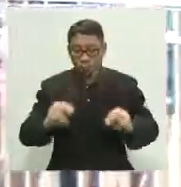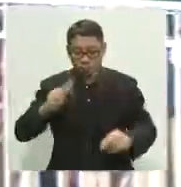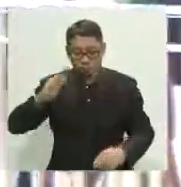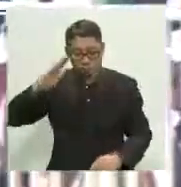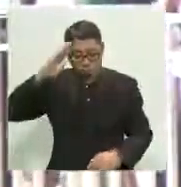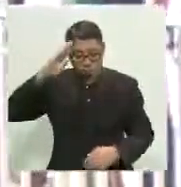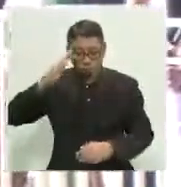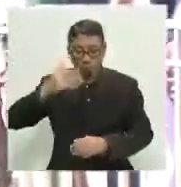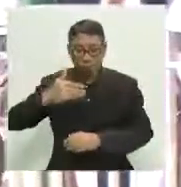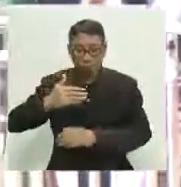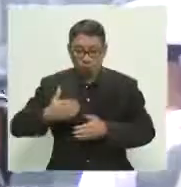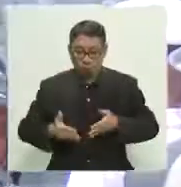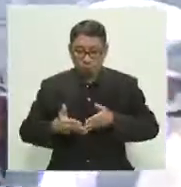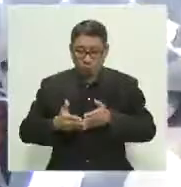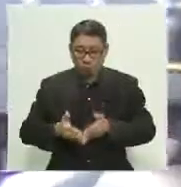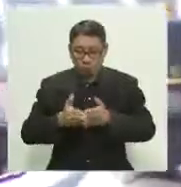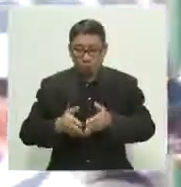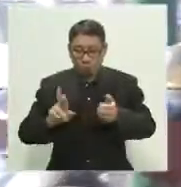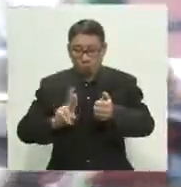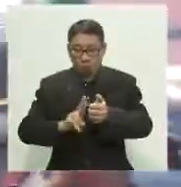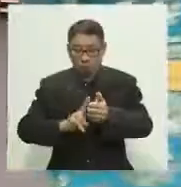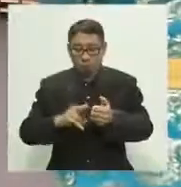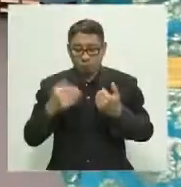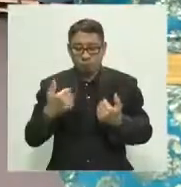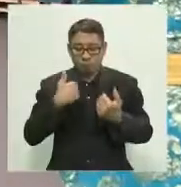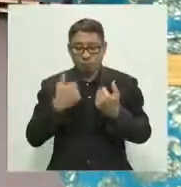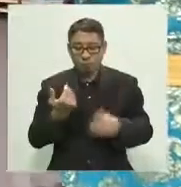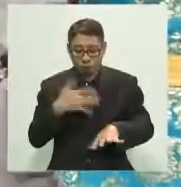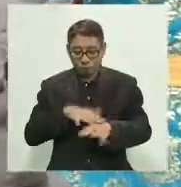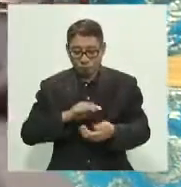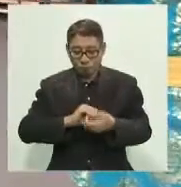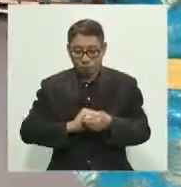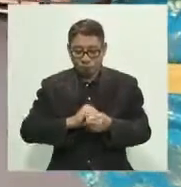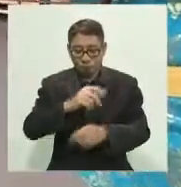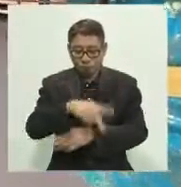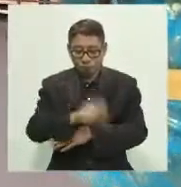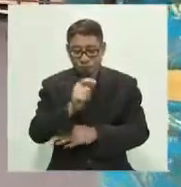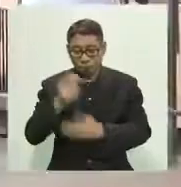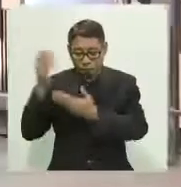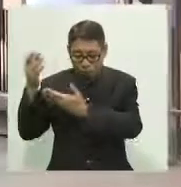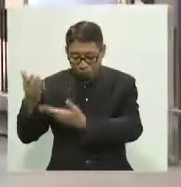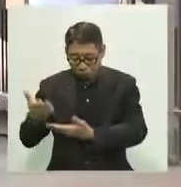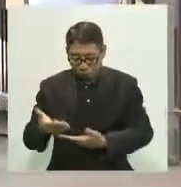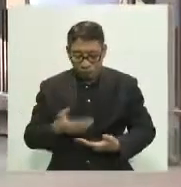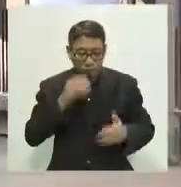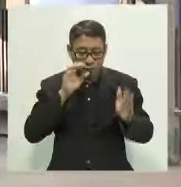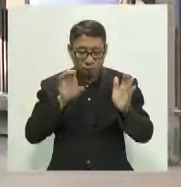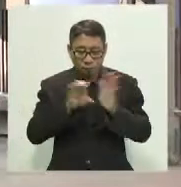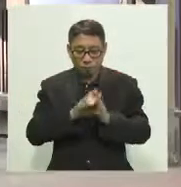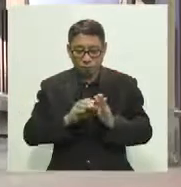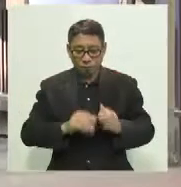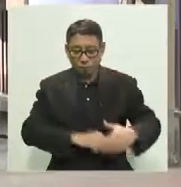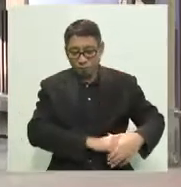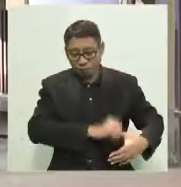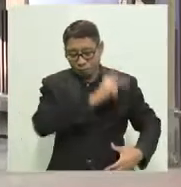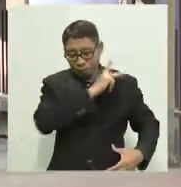ทการดีอุบลรองผู้บัญชาการกองเรือยุทธการร่วมกันเป็นประธานในพิธีอัญเชิญพระบรมรูปสมเด็จพระเจ้